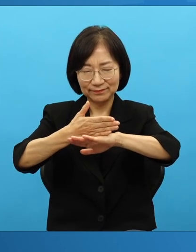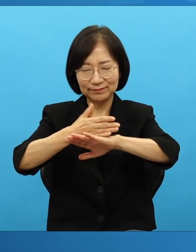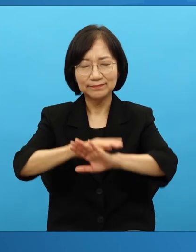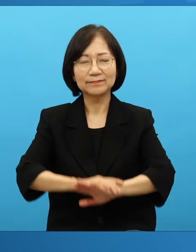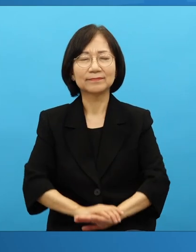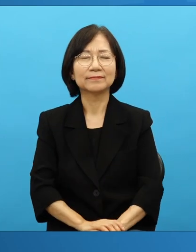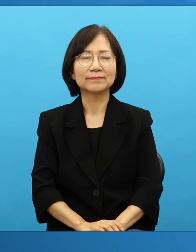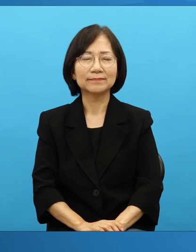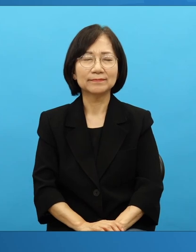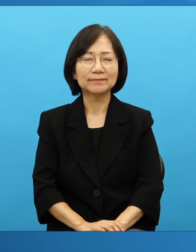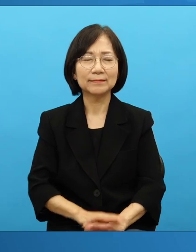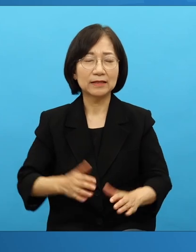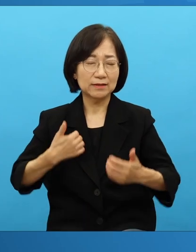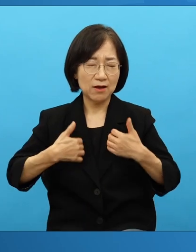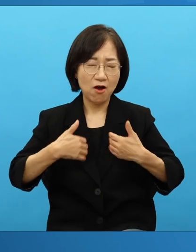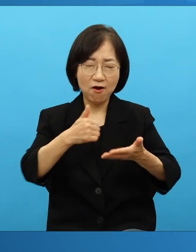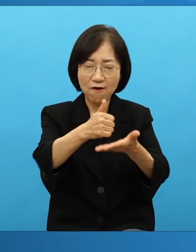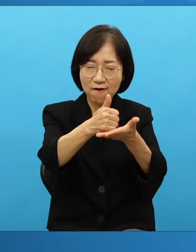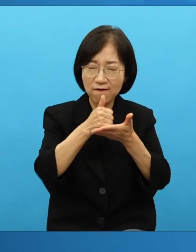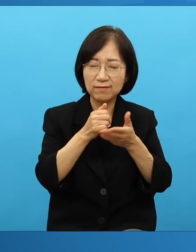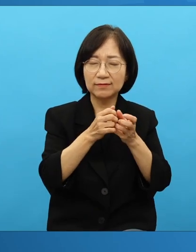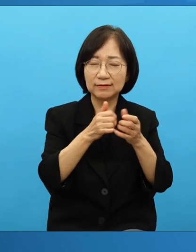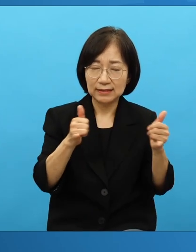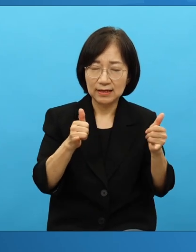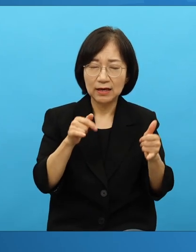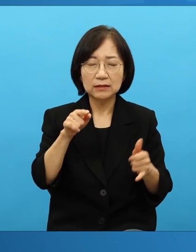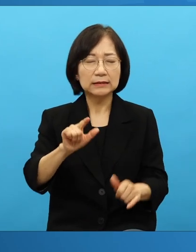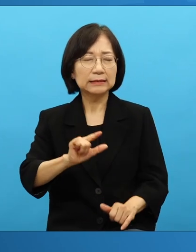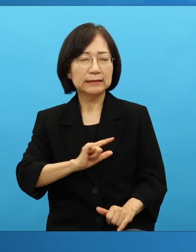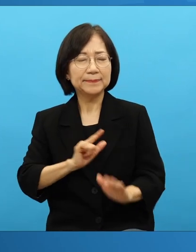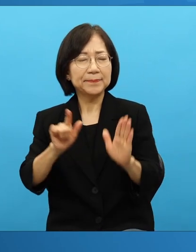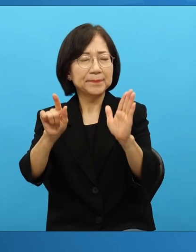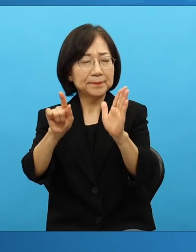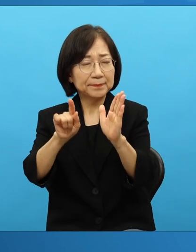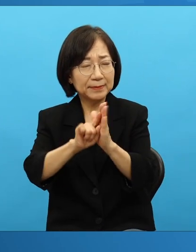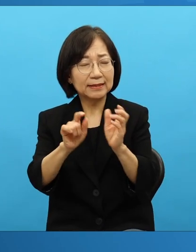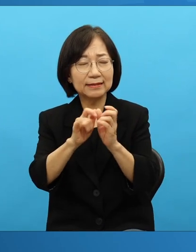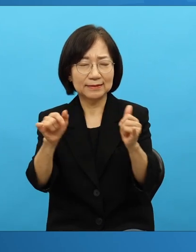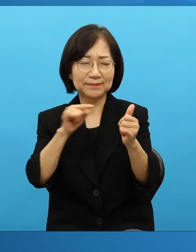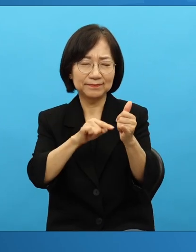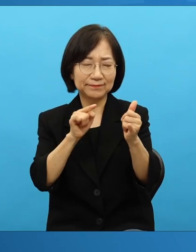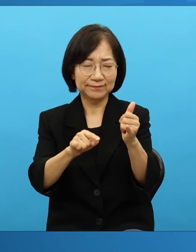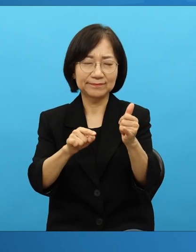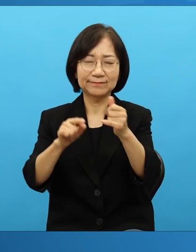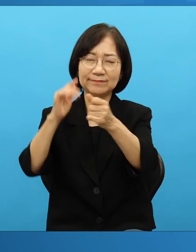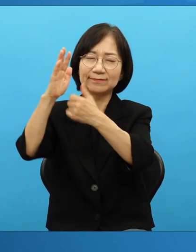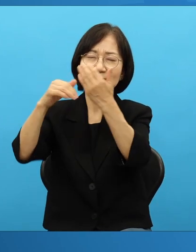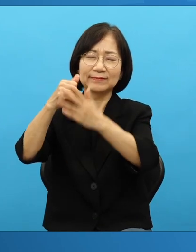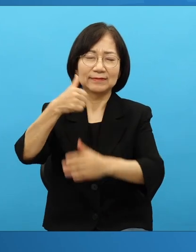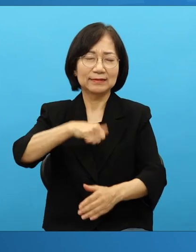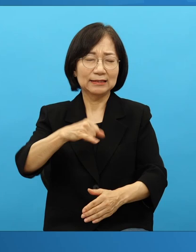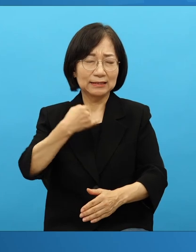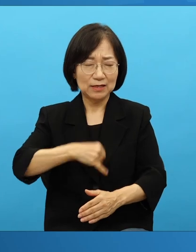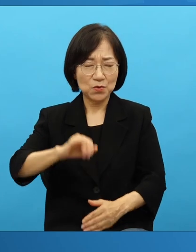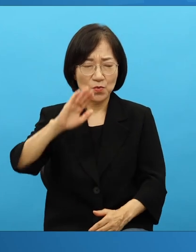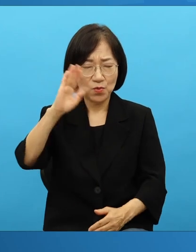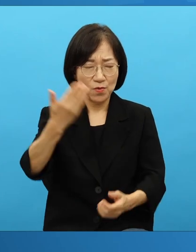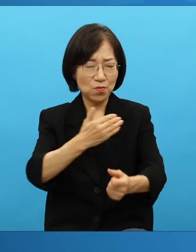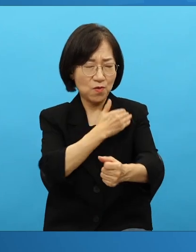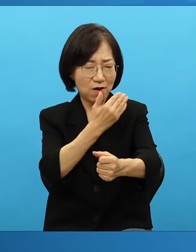感谢你让我们享受礼拜的祝福. 영접하는 자, 곧 그 이름을 믿는 자들에게 하나님의 자녀가 되는 권세를